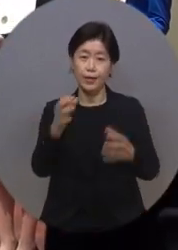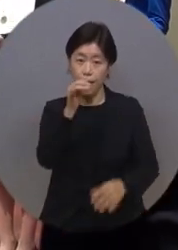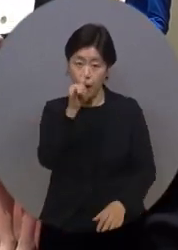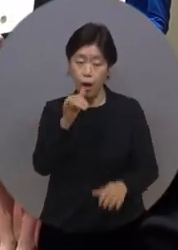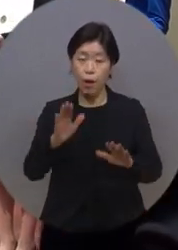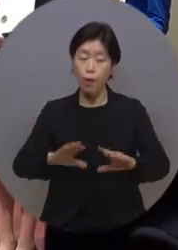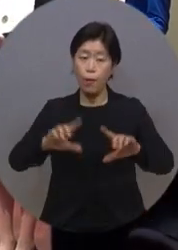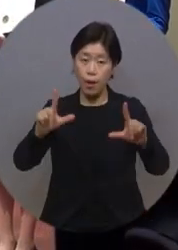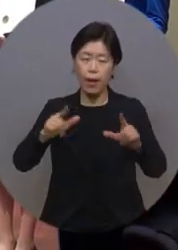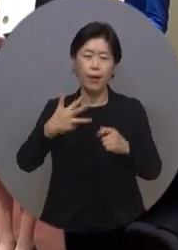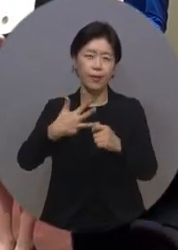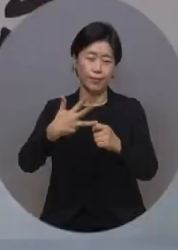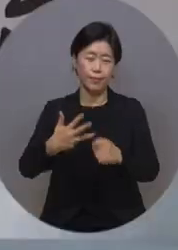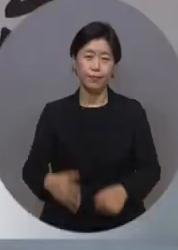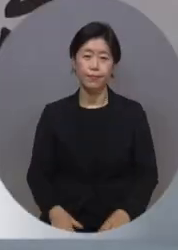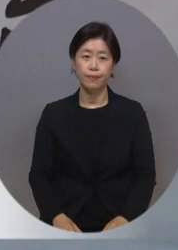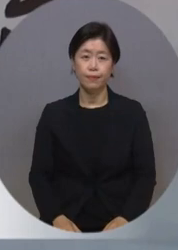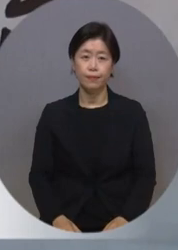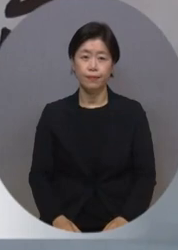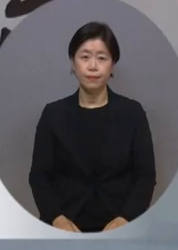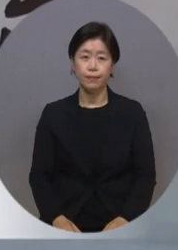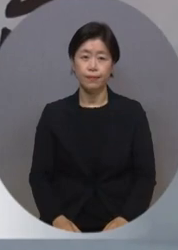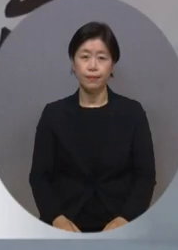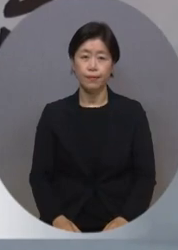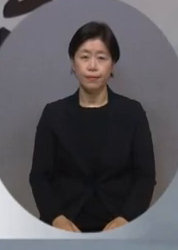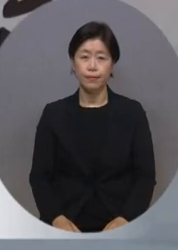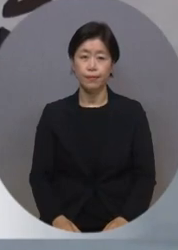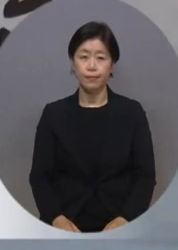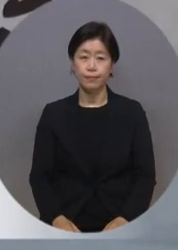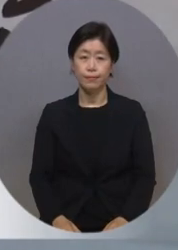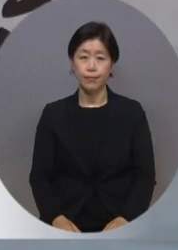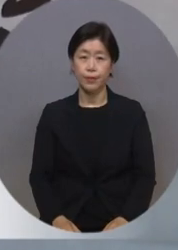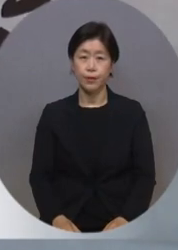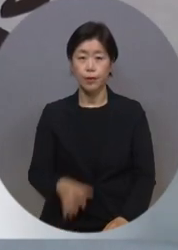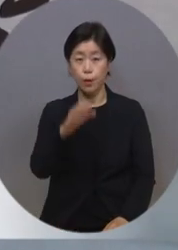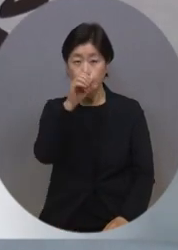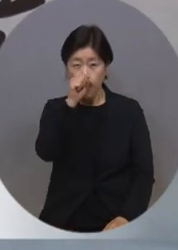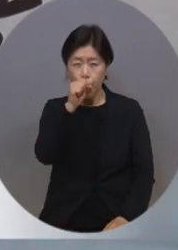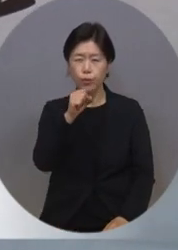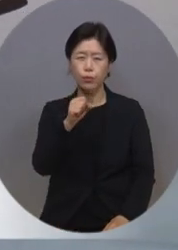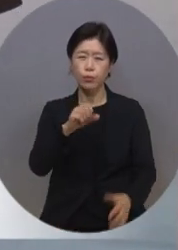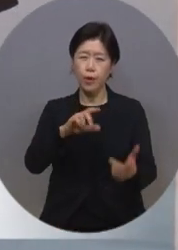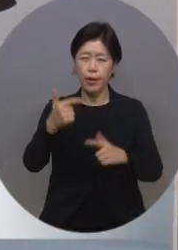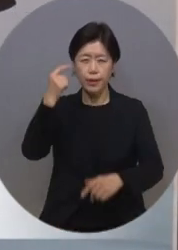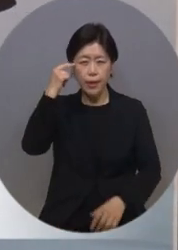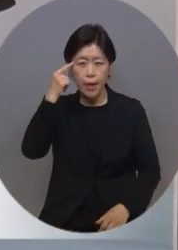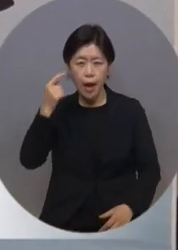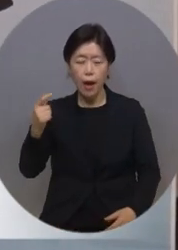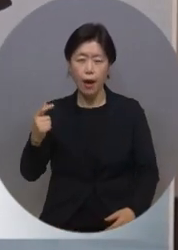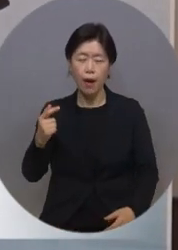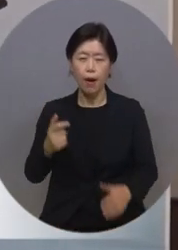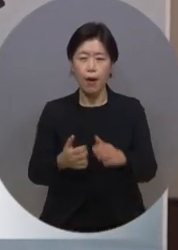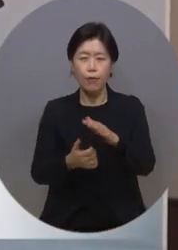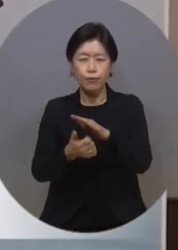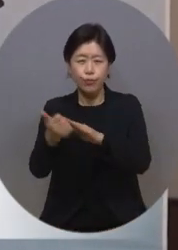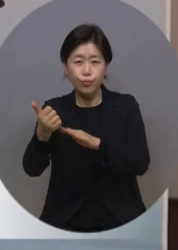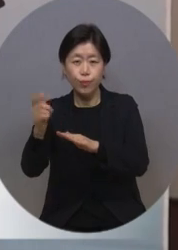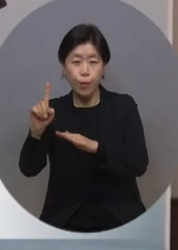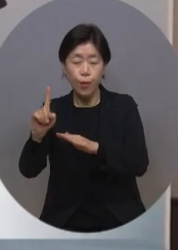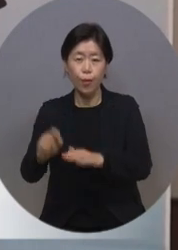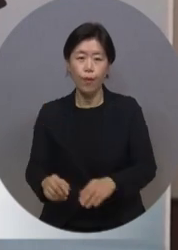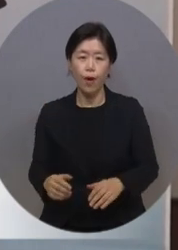8회째를 맞이했습니다. 그렇게 품을 수 있었던 것은 욕심 없이 이웃을